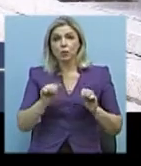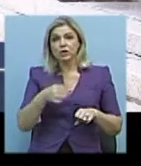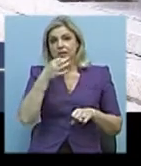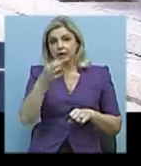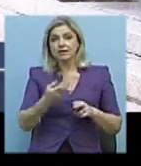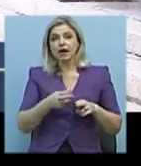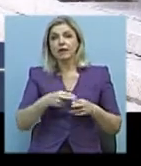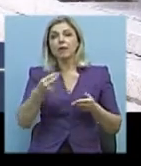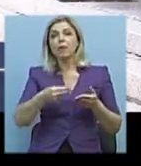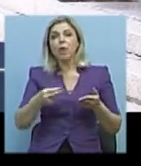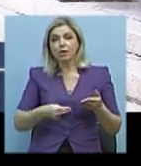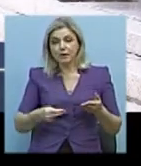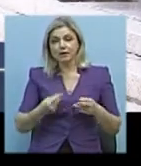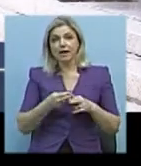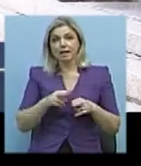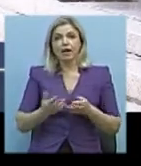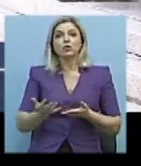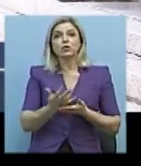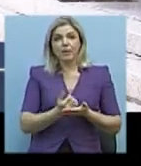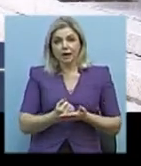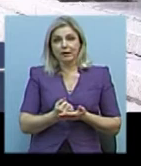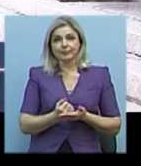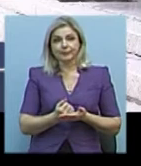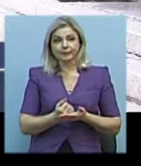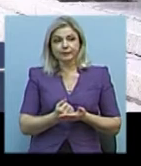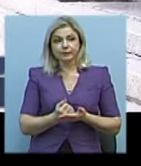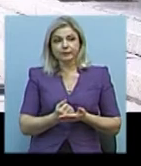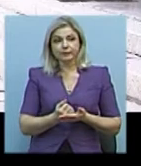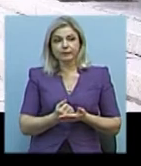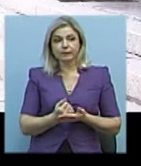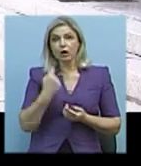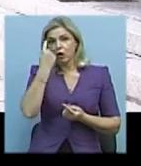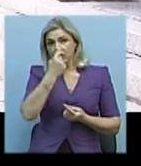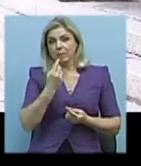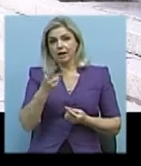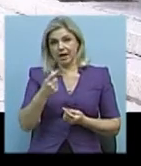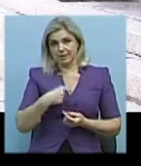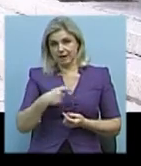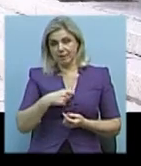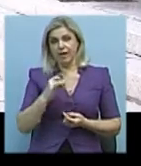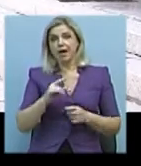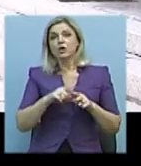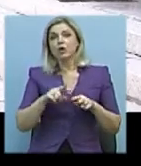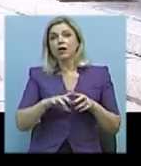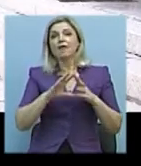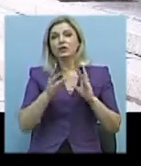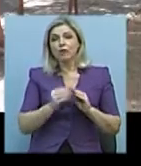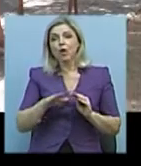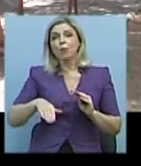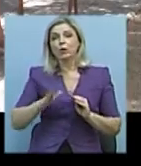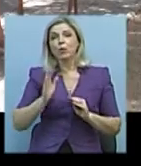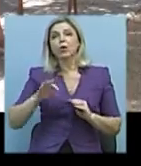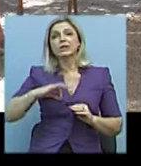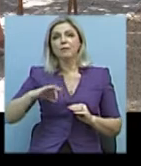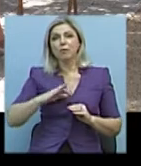вони збирають. З точки зору юридичної можна сказати, що ці підписи вони збирають особисто для себе. І швидше за все вони потім будуть використані